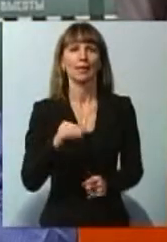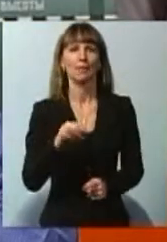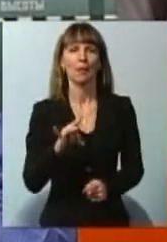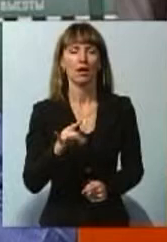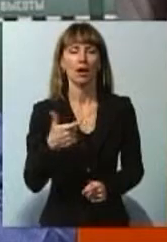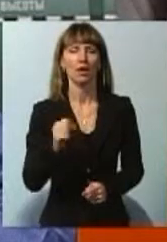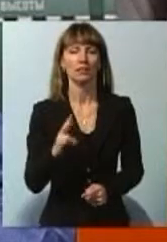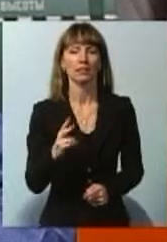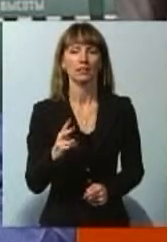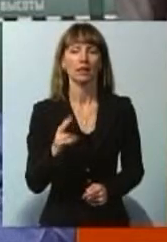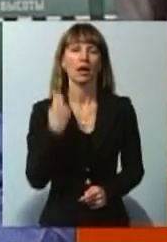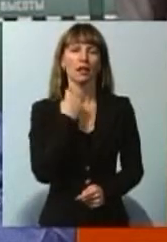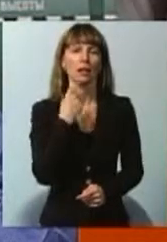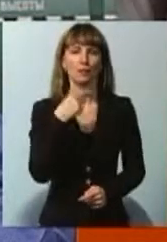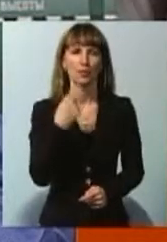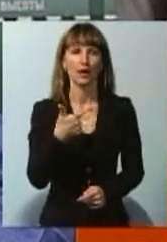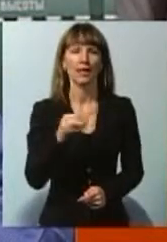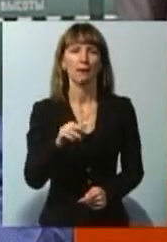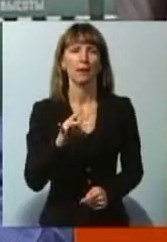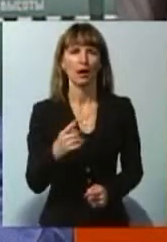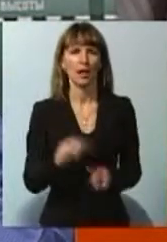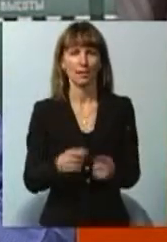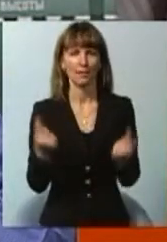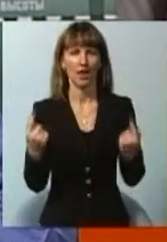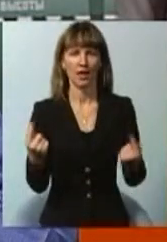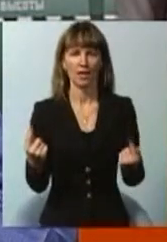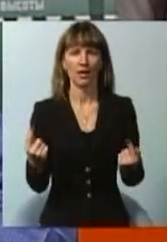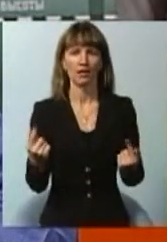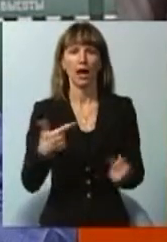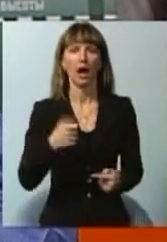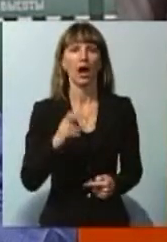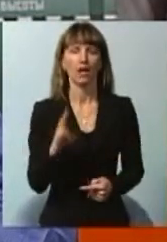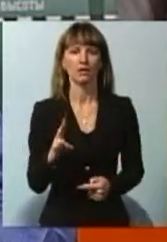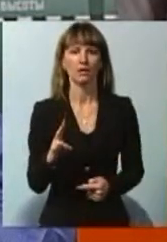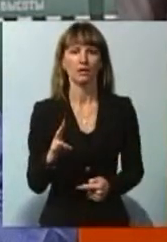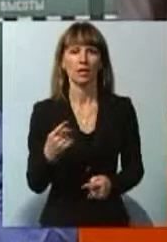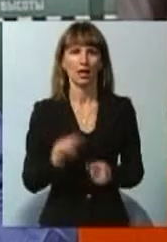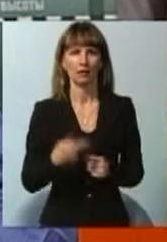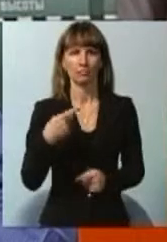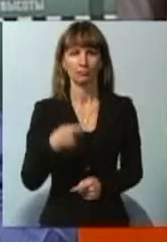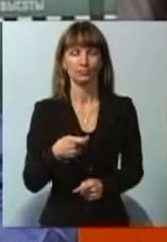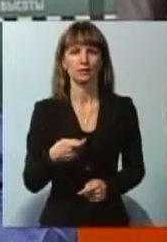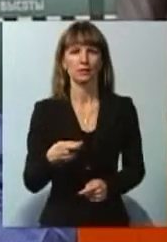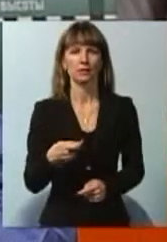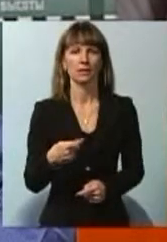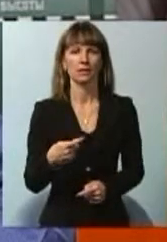Гіперган, з англійської мови гіпер – це велике, а ган – це зброєння, це,